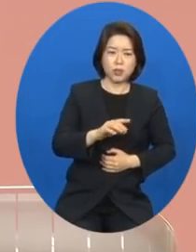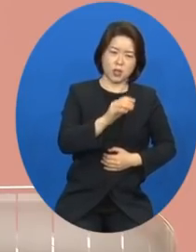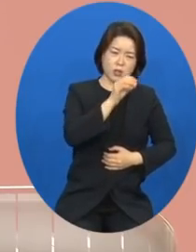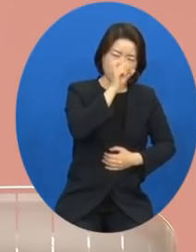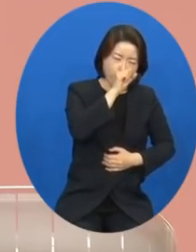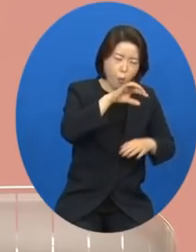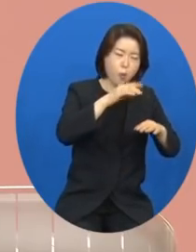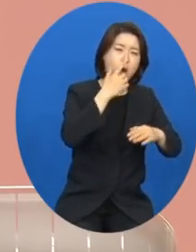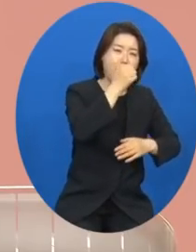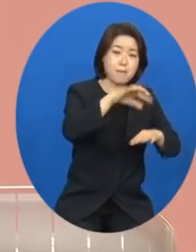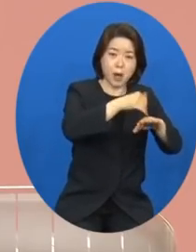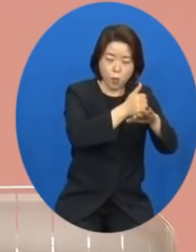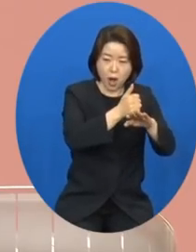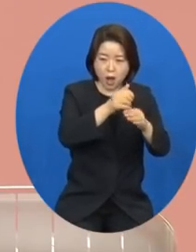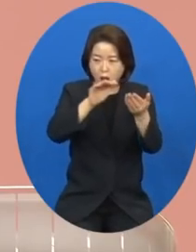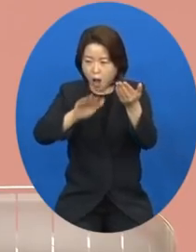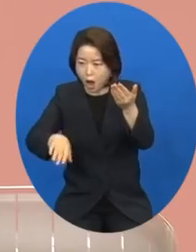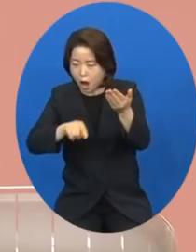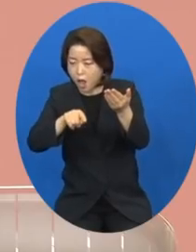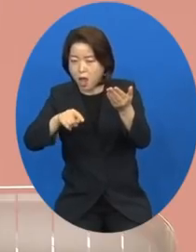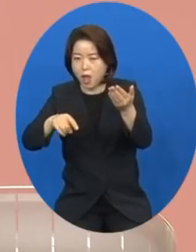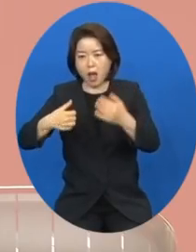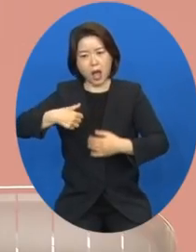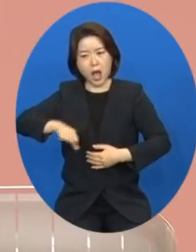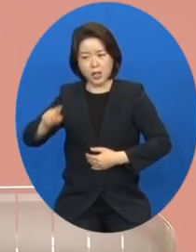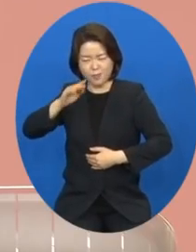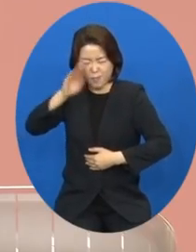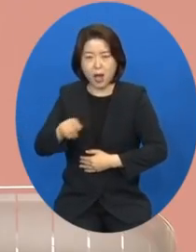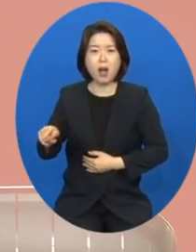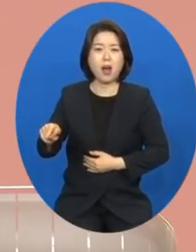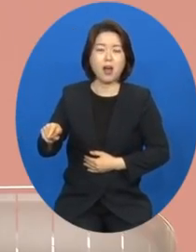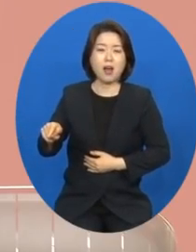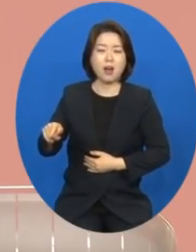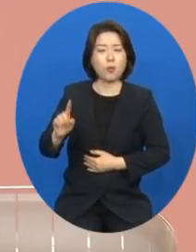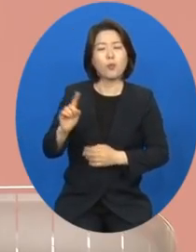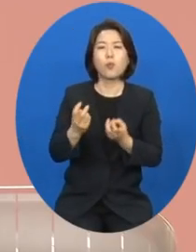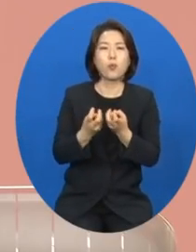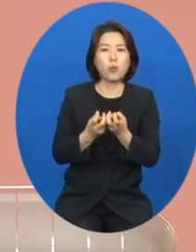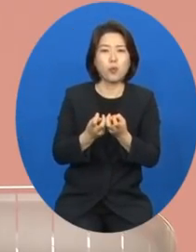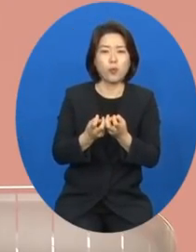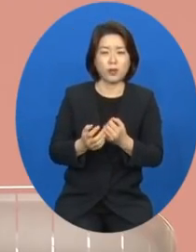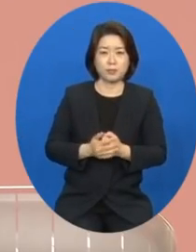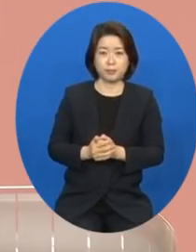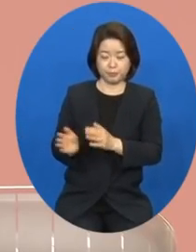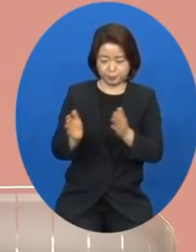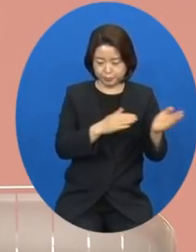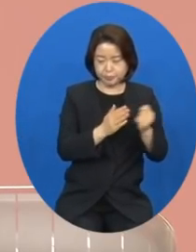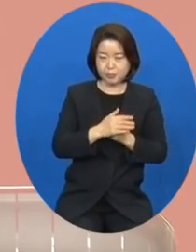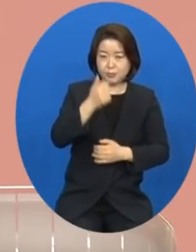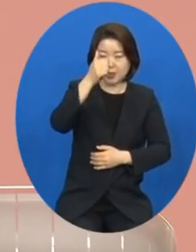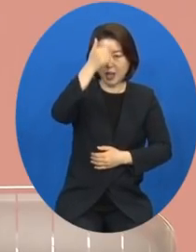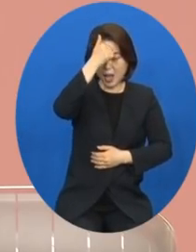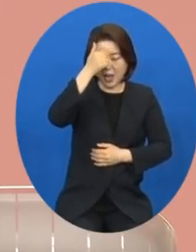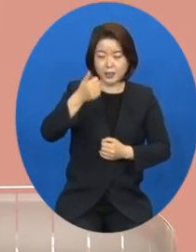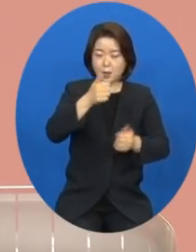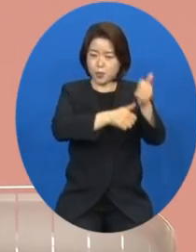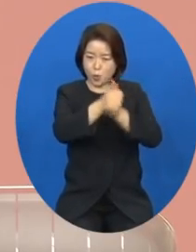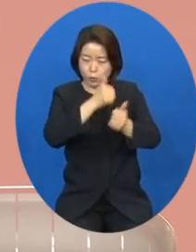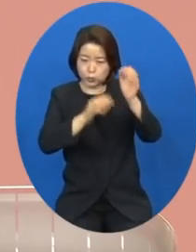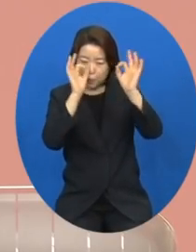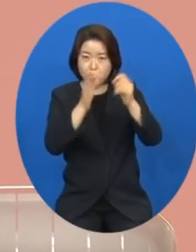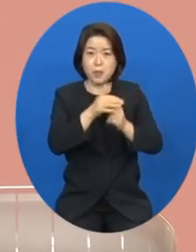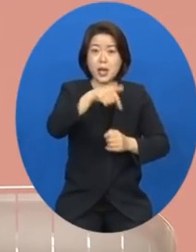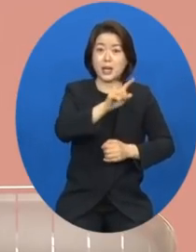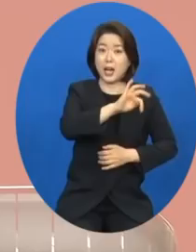아버지 위 밑에 또한 어떻게 이런 아들이 나올 수 있을까요 또한 아담의 우선 을 보면 가인 의 우선 이 있고